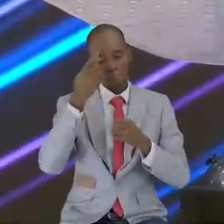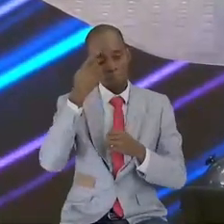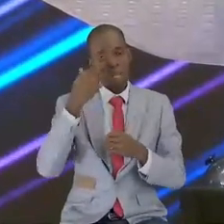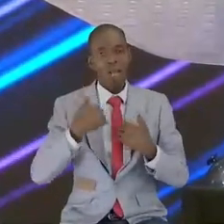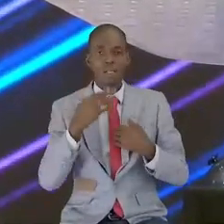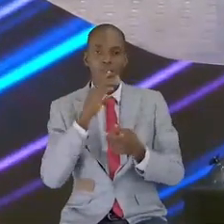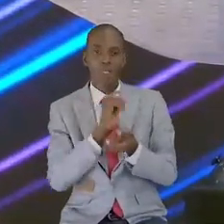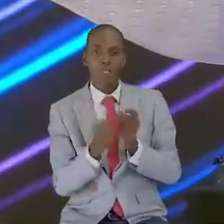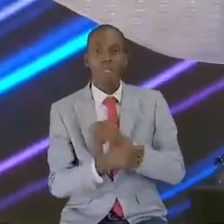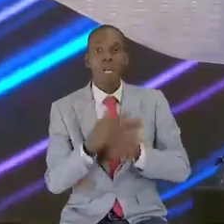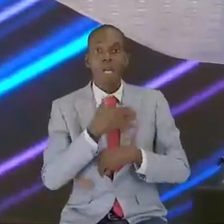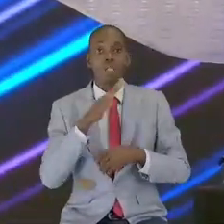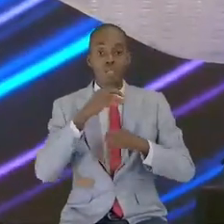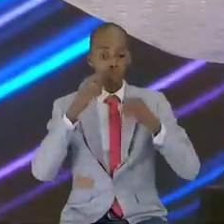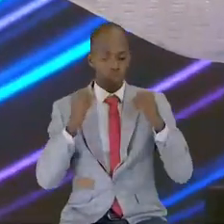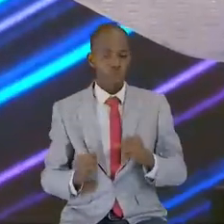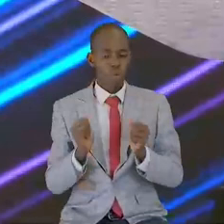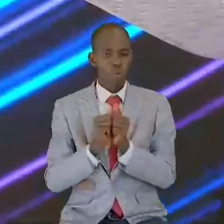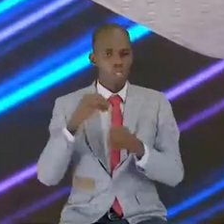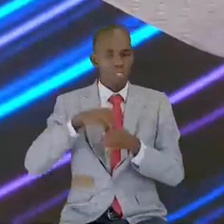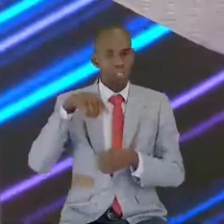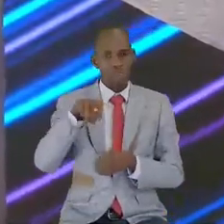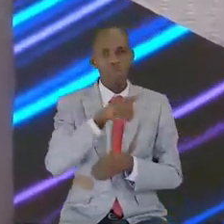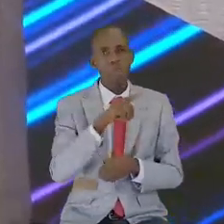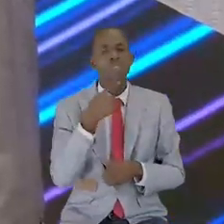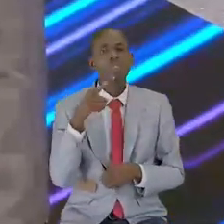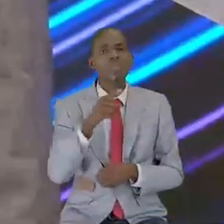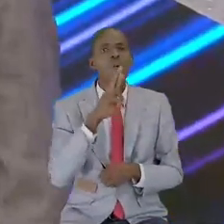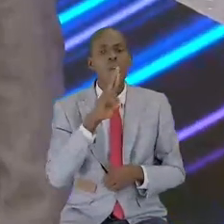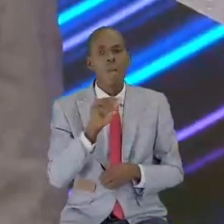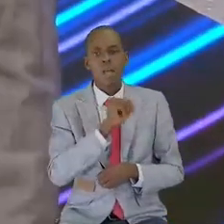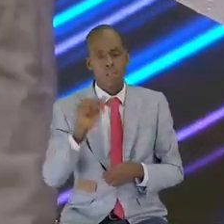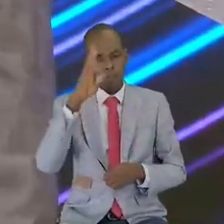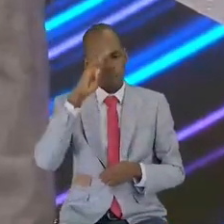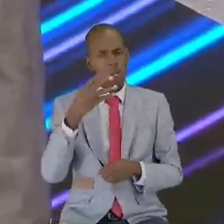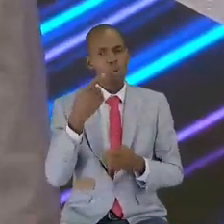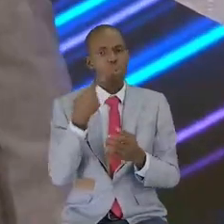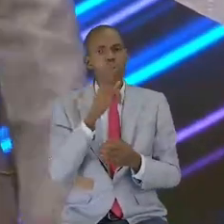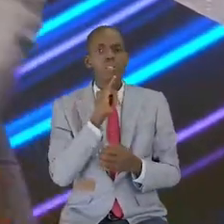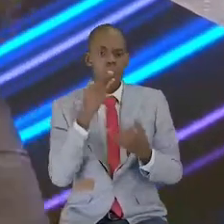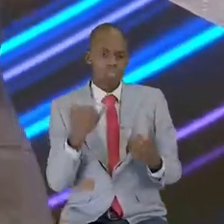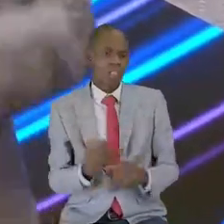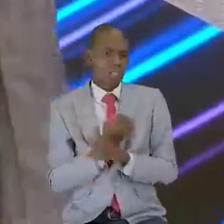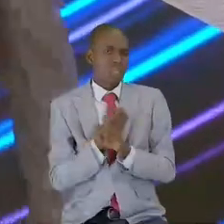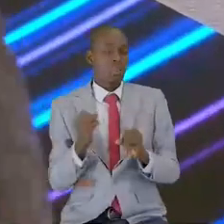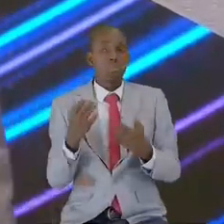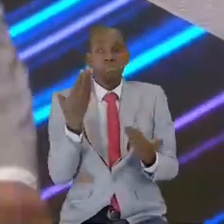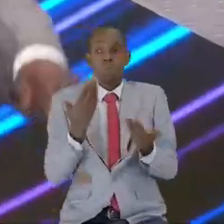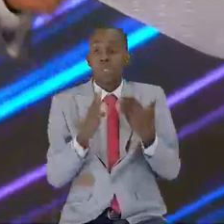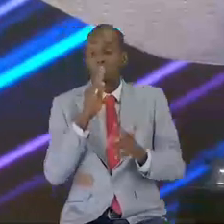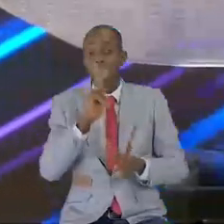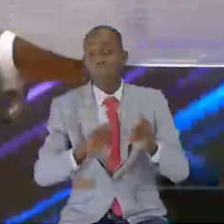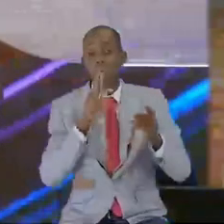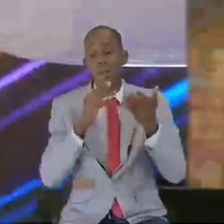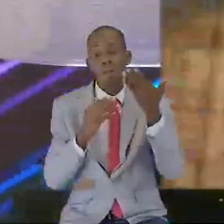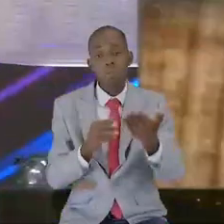force intérieure, tu es un homme de conviction, que les gens soient là ou pas. tu es une nouvelle créature. Tu es une femme de